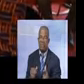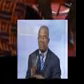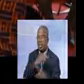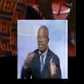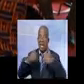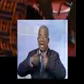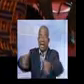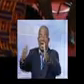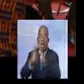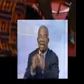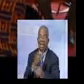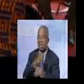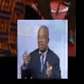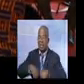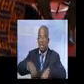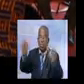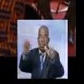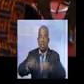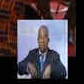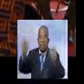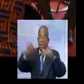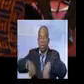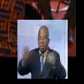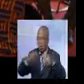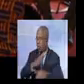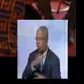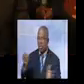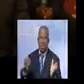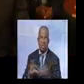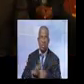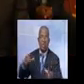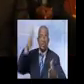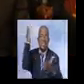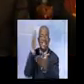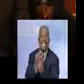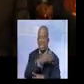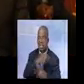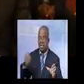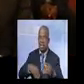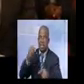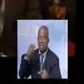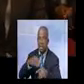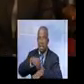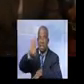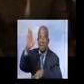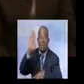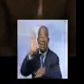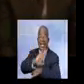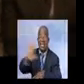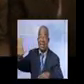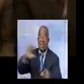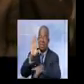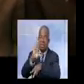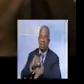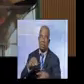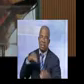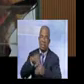que d'ici 2017, la traite et le travail des enfants soient en passe de disparaître en Côte